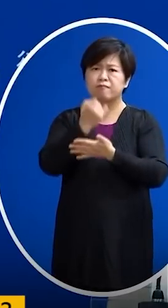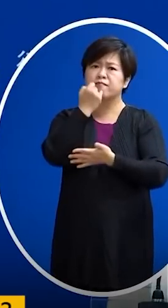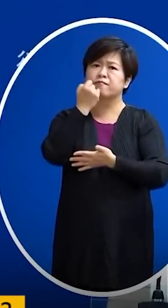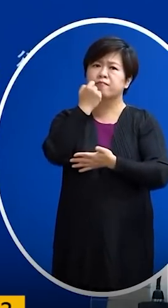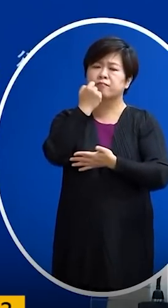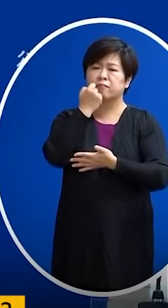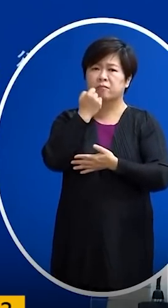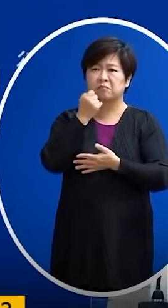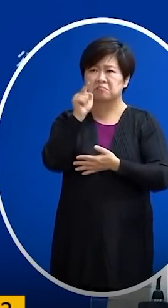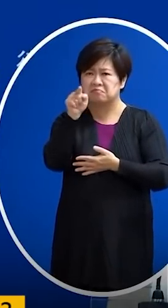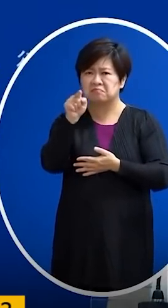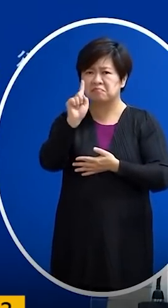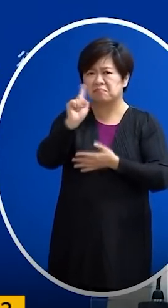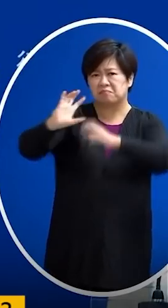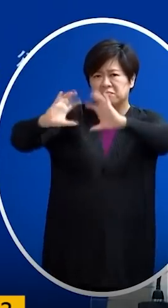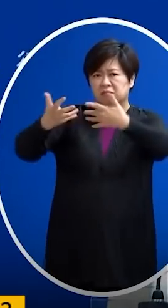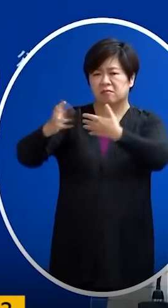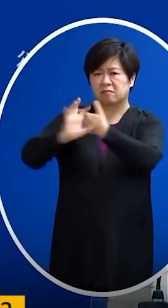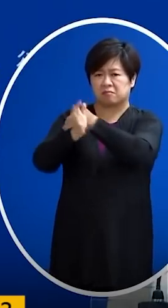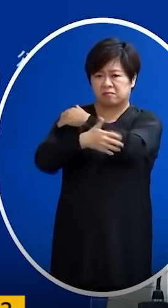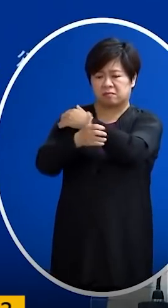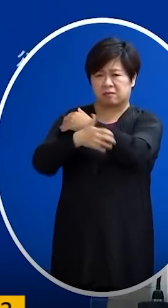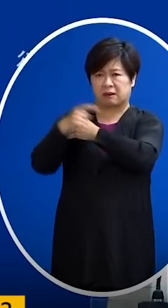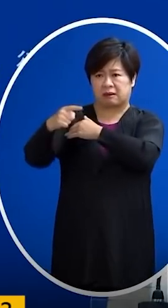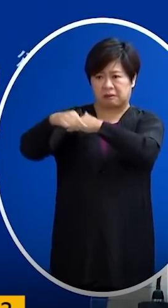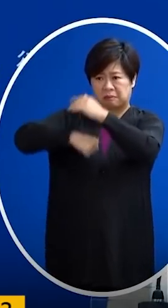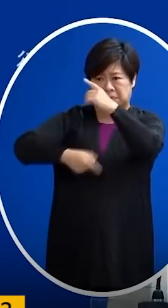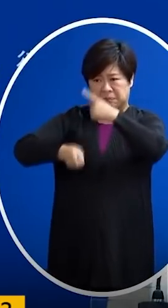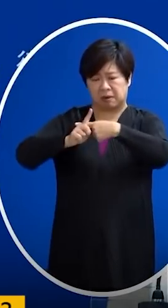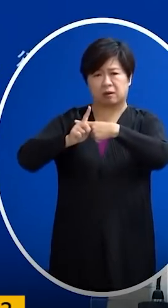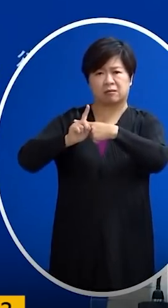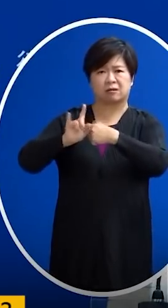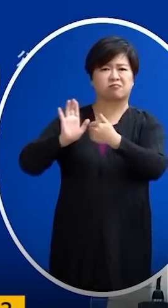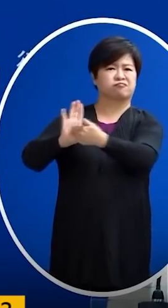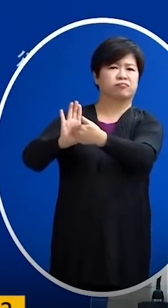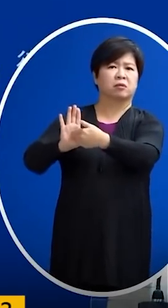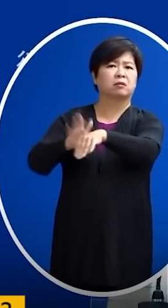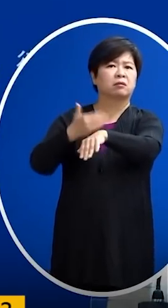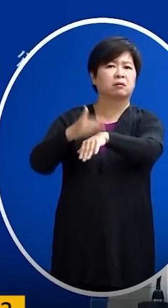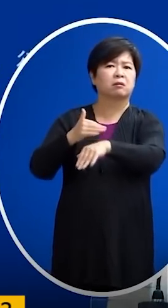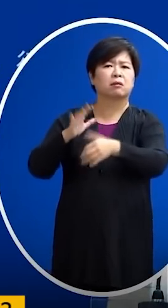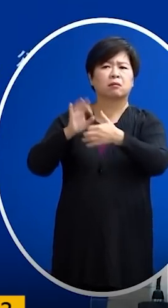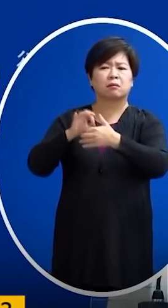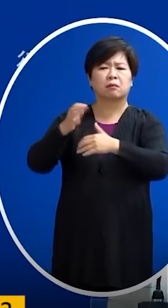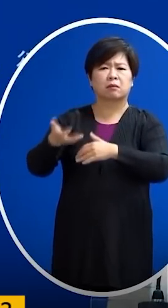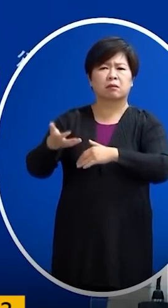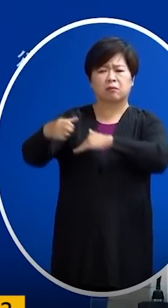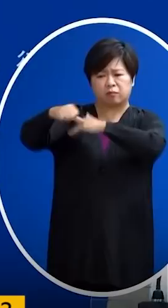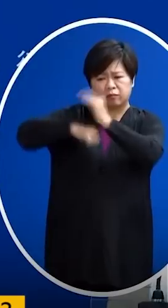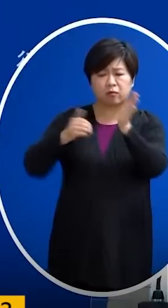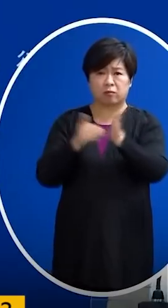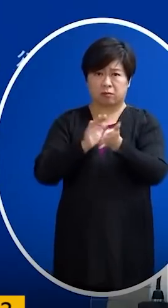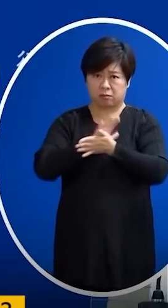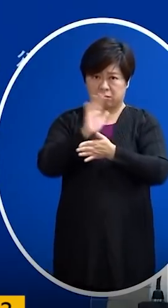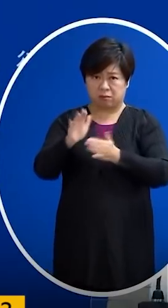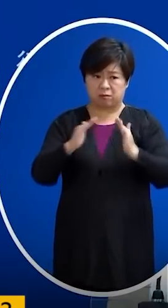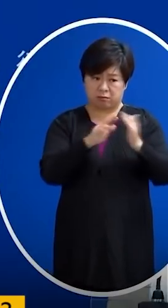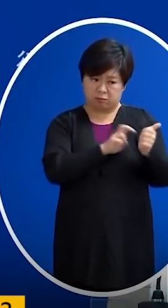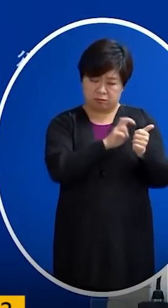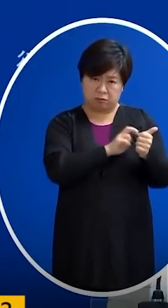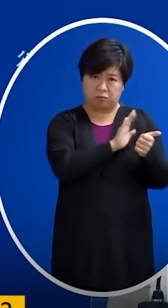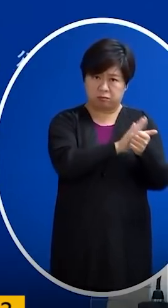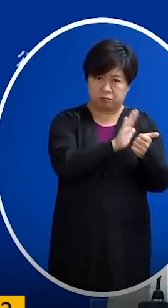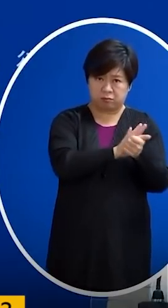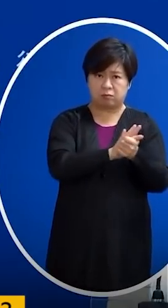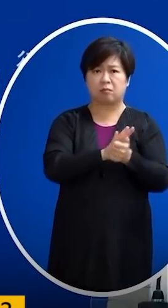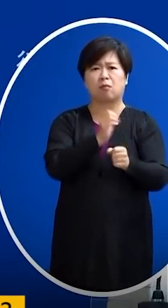为某个国家的移工有确诊就去暂停这样的一个双，因为这个照护性的移工或者是产业的移工能够引进，